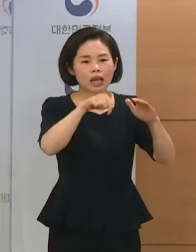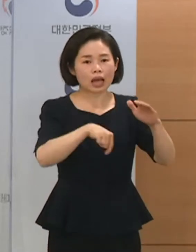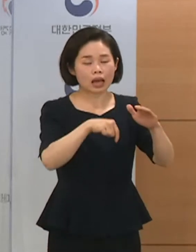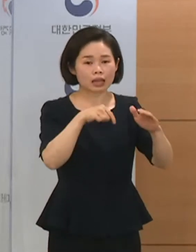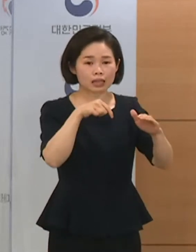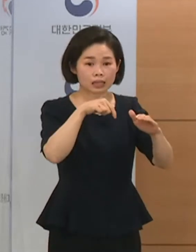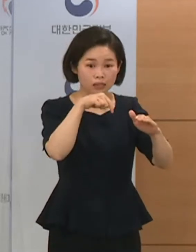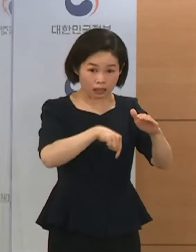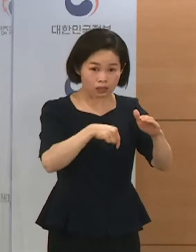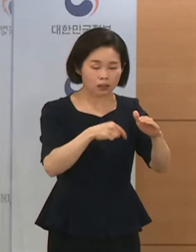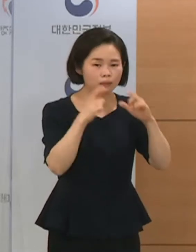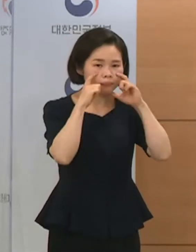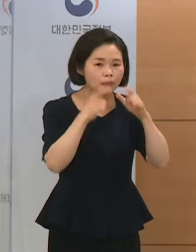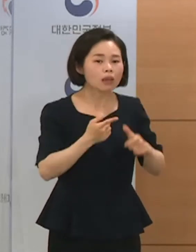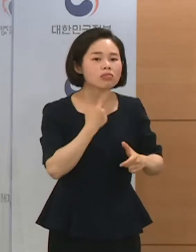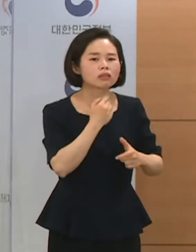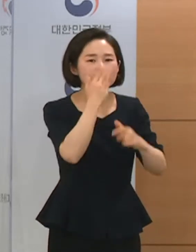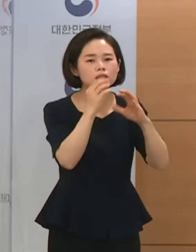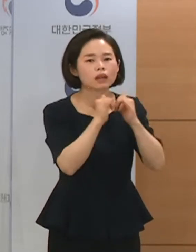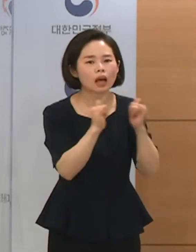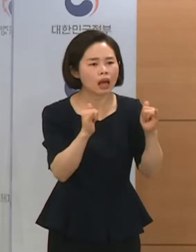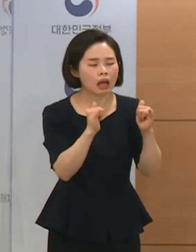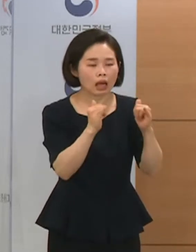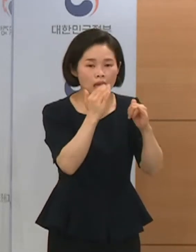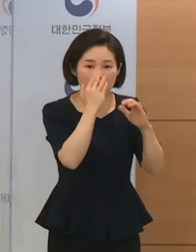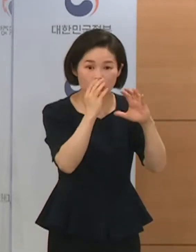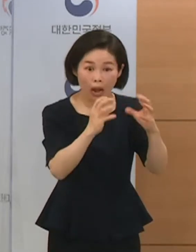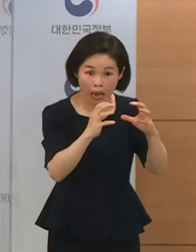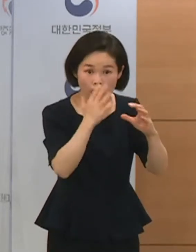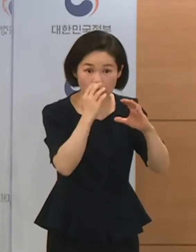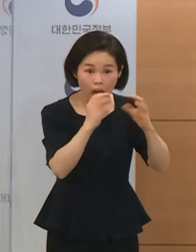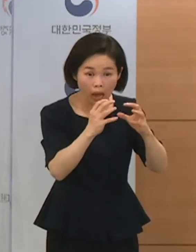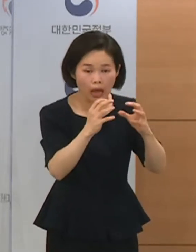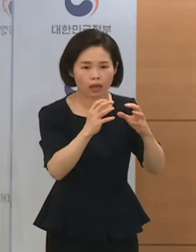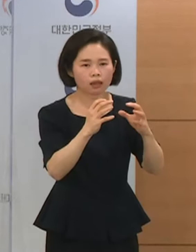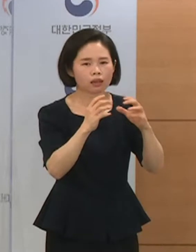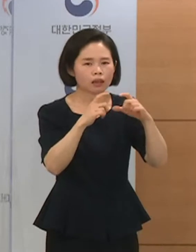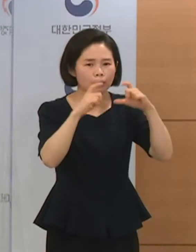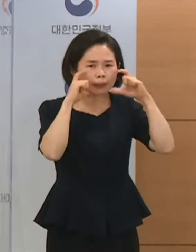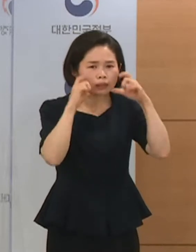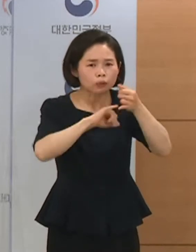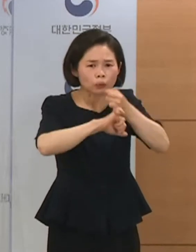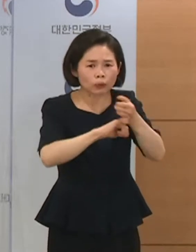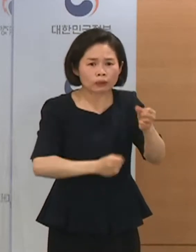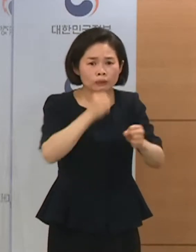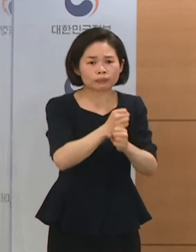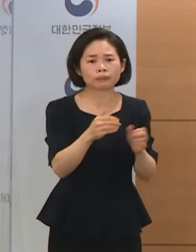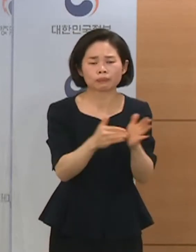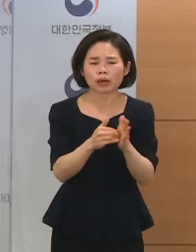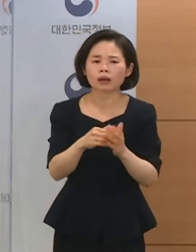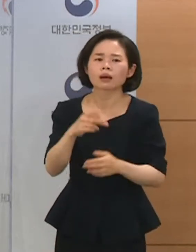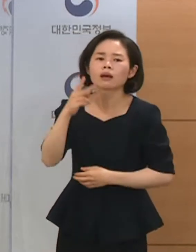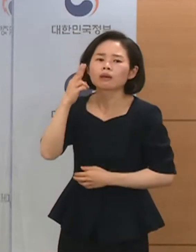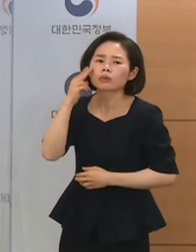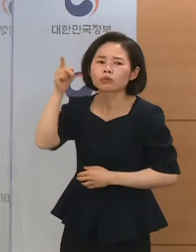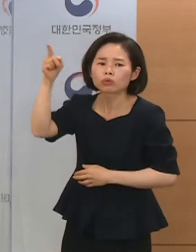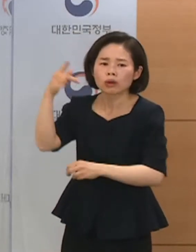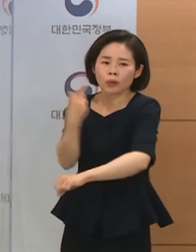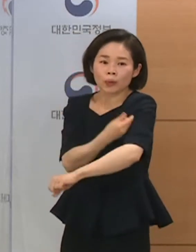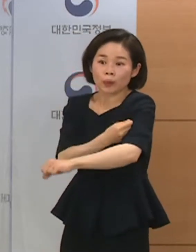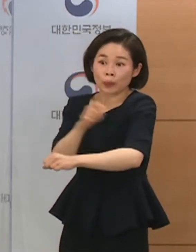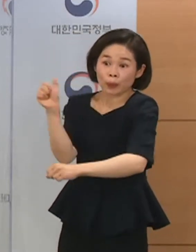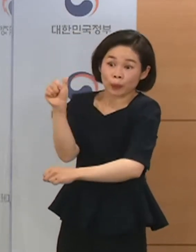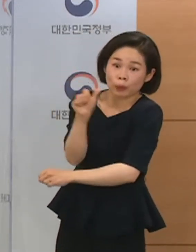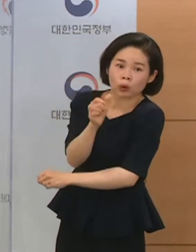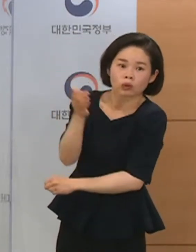이스라엘은 다시 마스크 착용을 의무화했습니다. 접종 속도가 빠른 미국도 델타 변이를